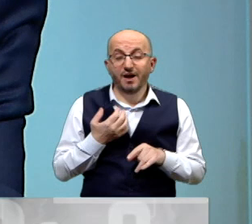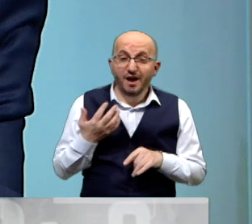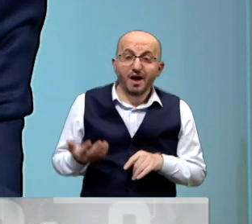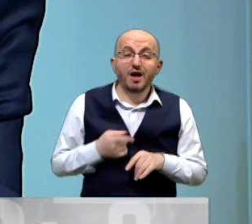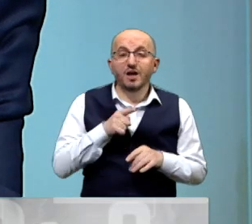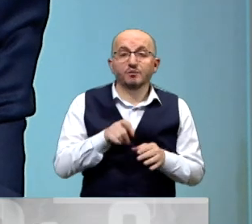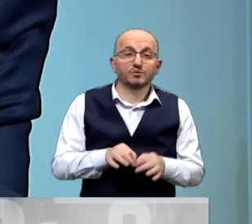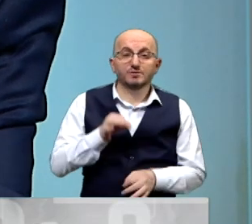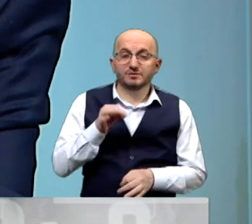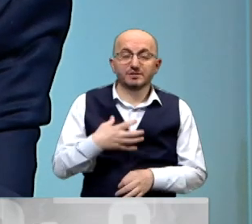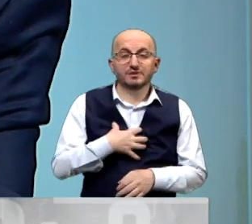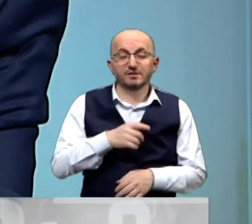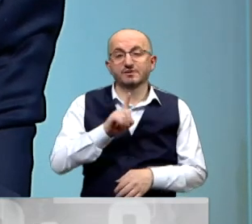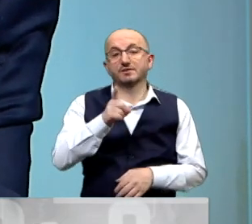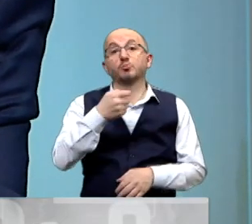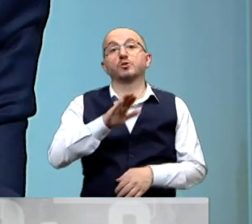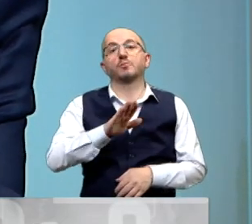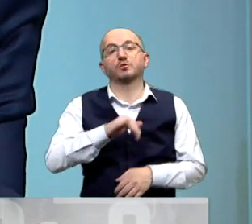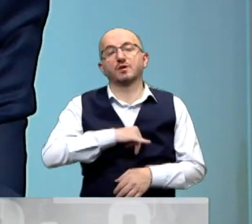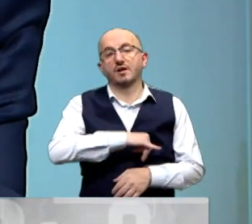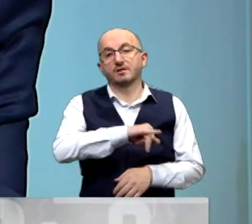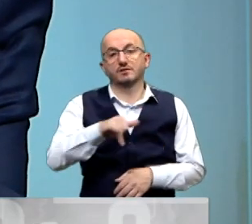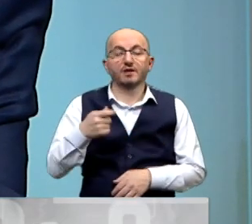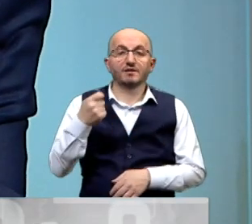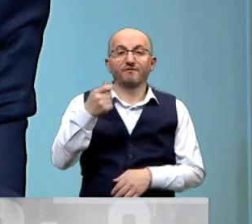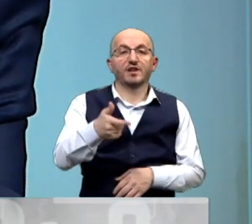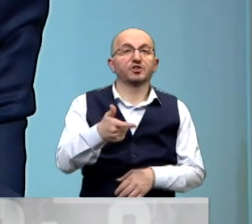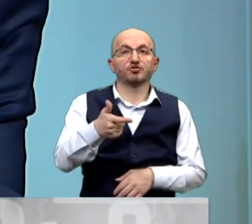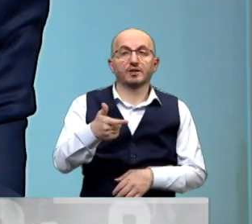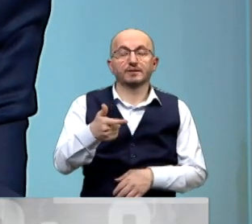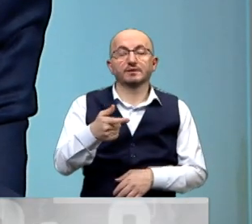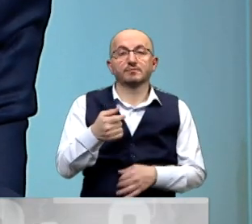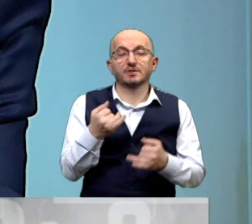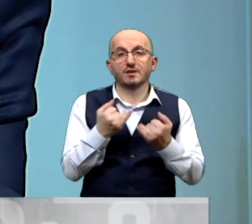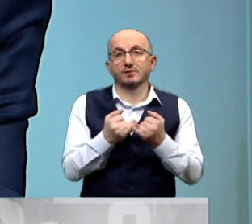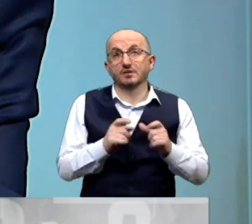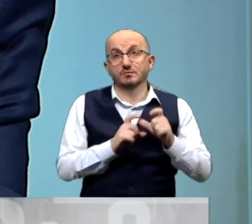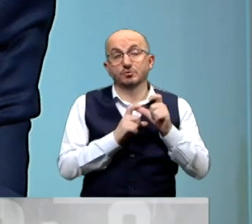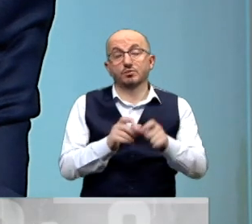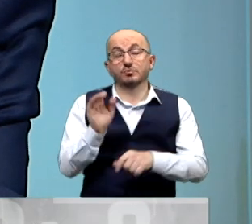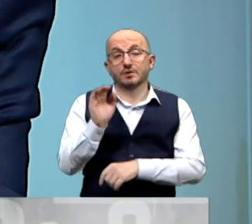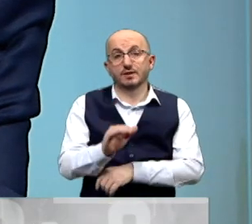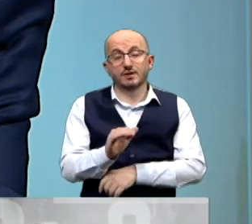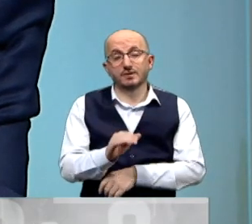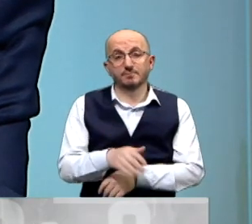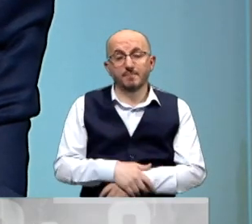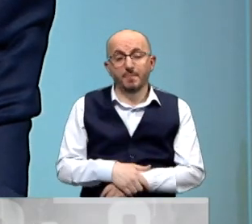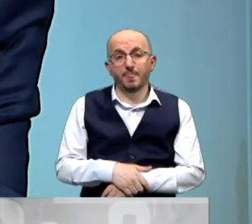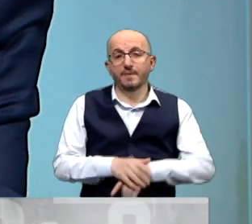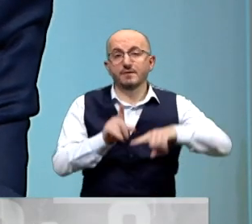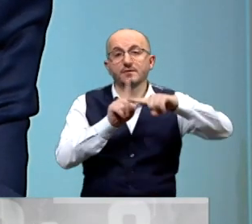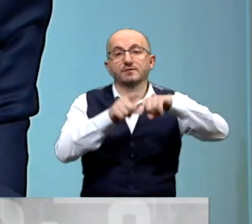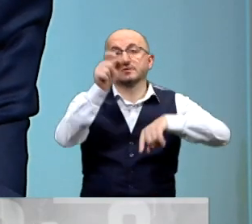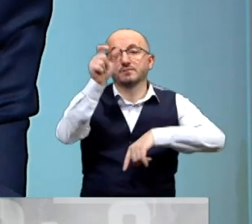bu adamın kendisini bulamıyorsa yakınlarına verecek Şimdi kardeşimizin sorusuna gelelim diyor ki gayrimüslim bir adam